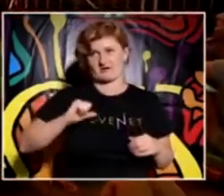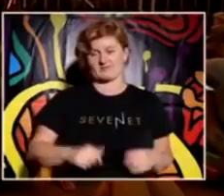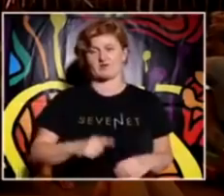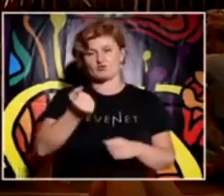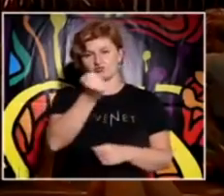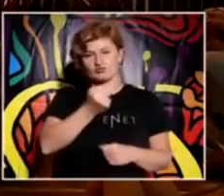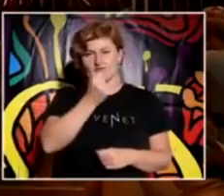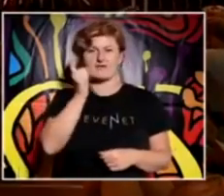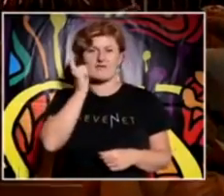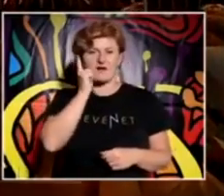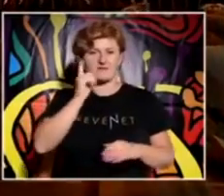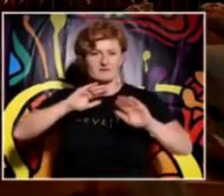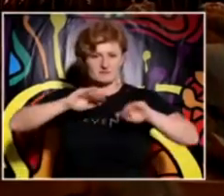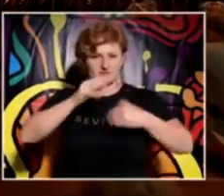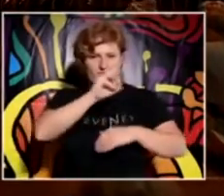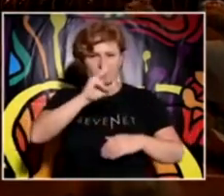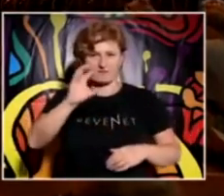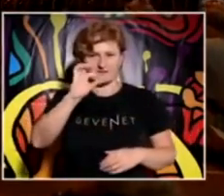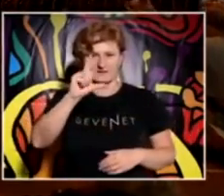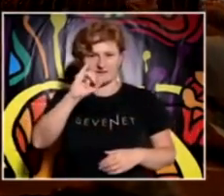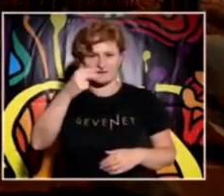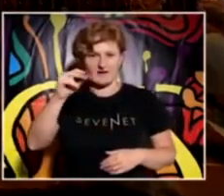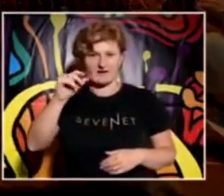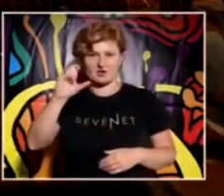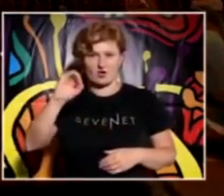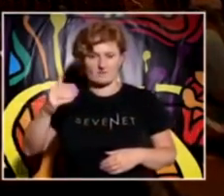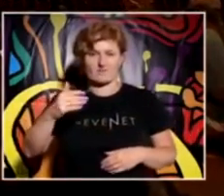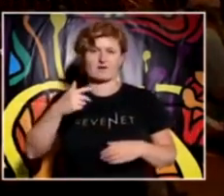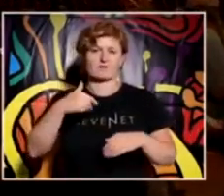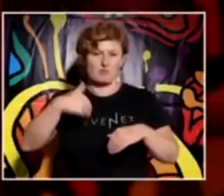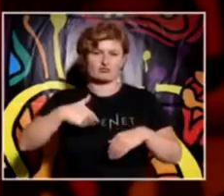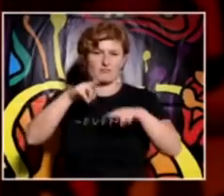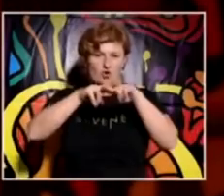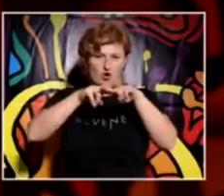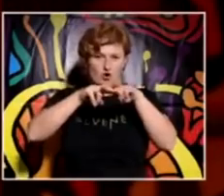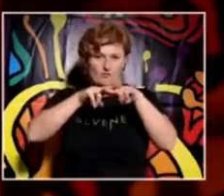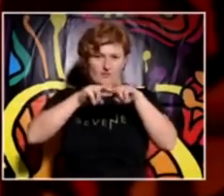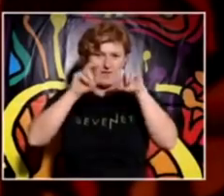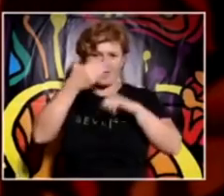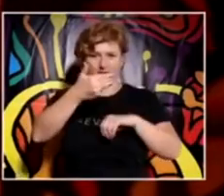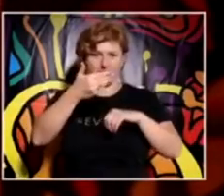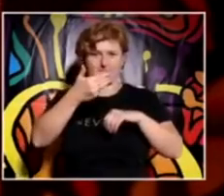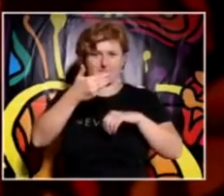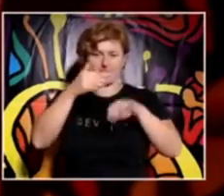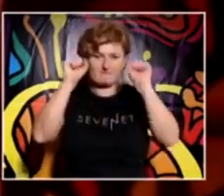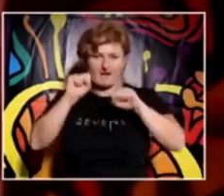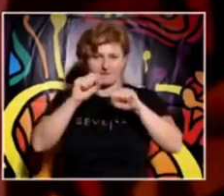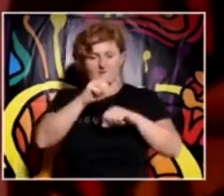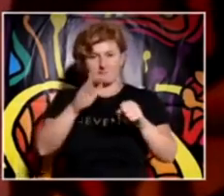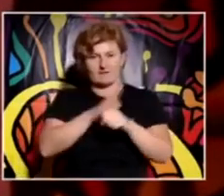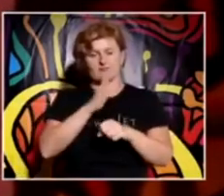Używajcie telefonów na stronie slido.com. Można użyć kodu hashtag mbank i wtedy macie pełne prawa do tego, żeby odpowiedzieć na nasze